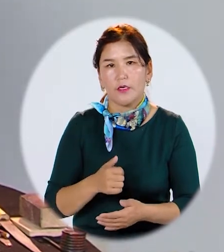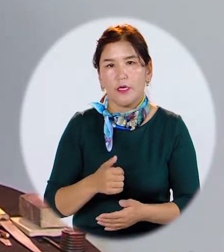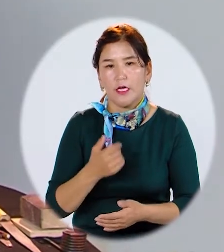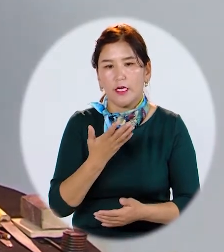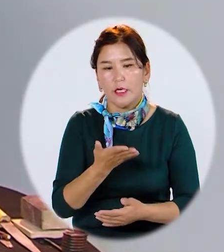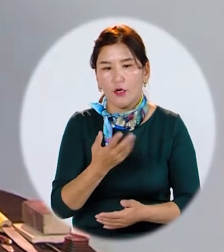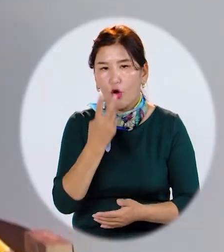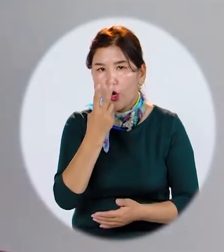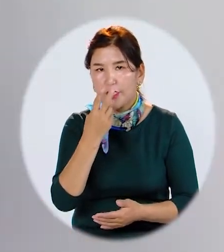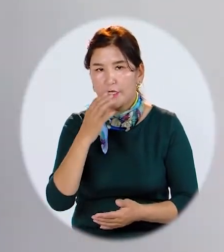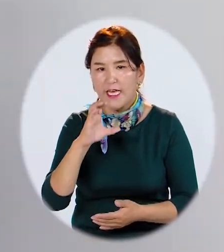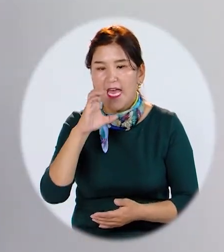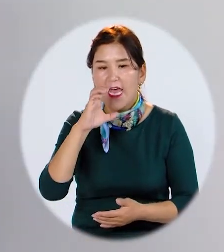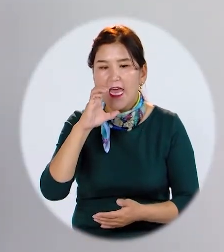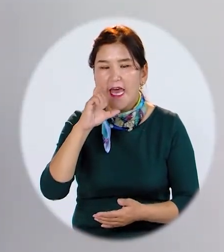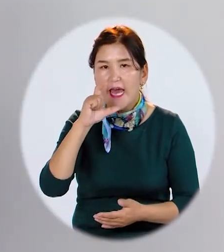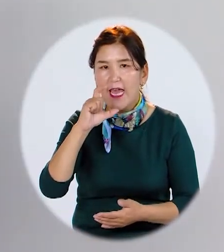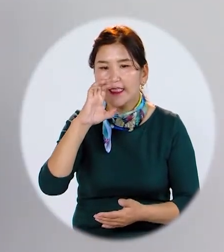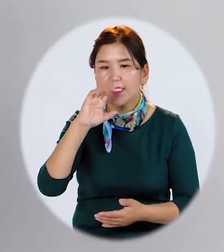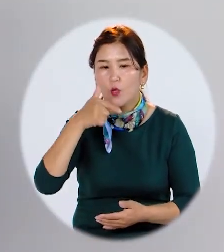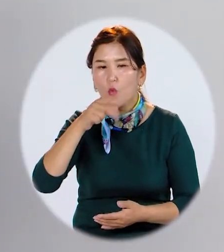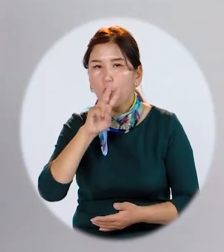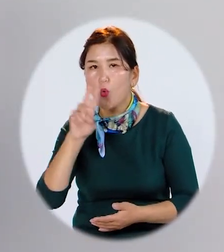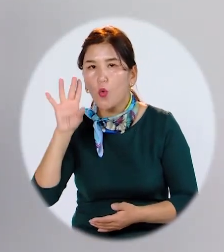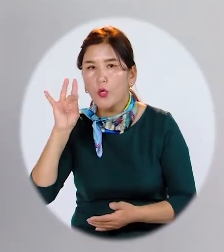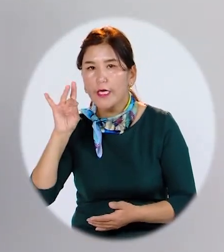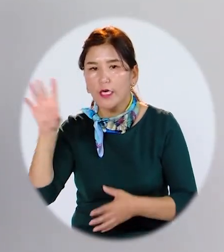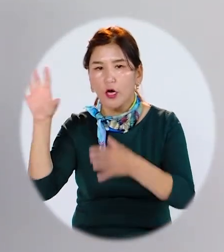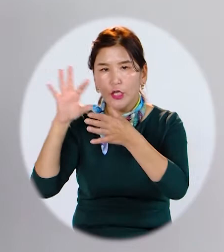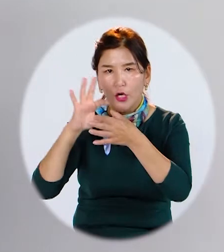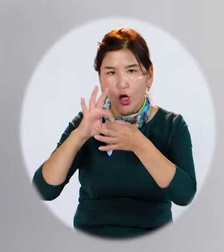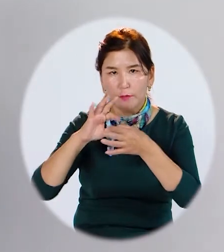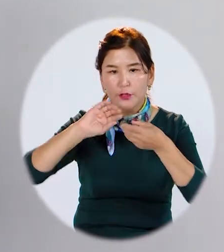хоёр эскүрийг ашиглаж хийх болно. За энэ бол их биений